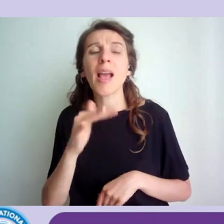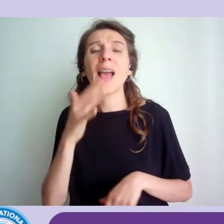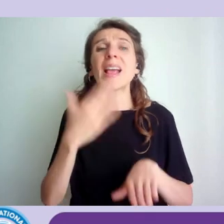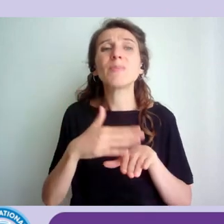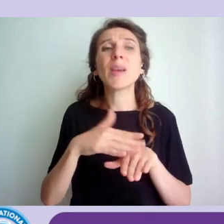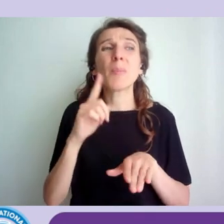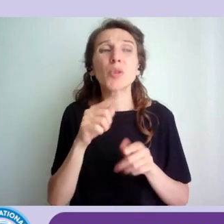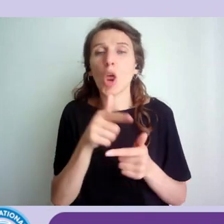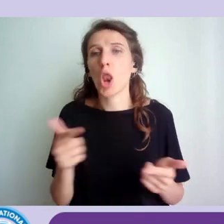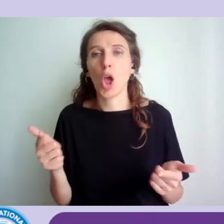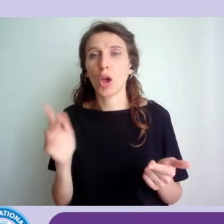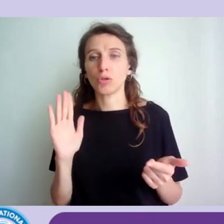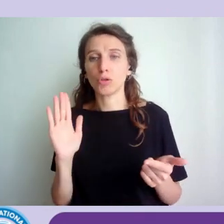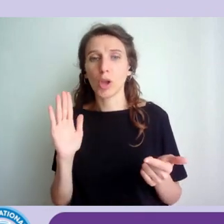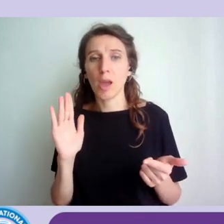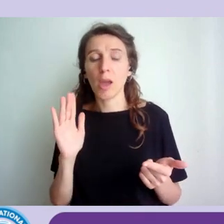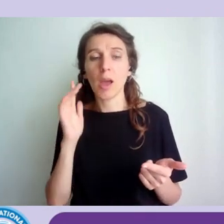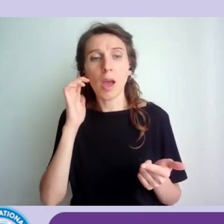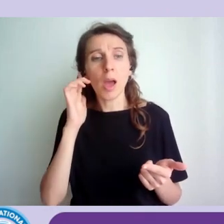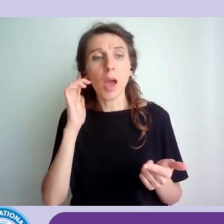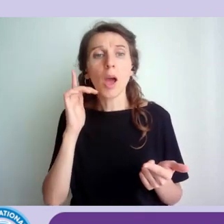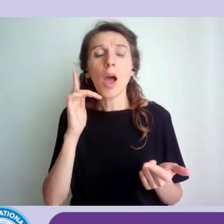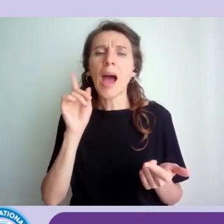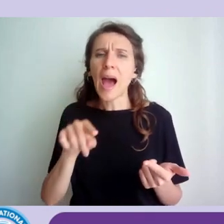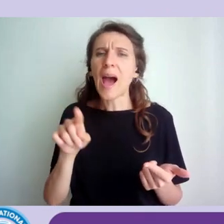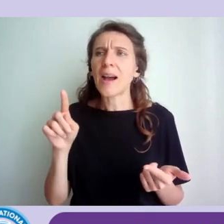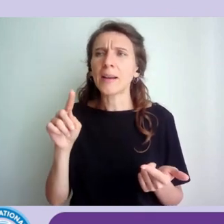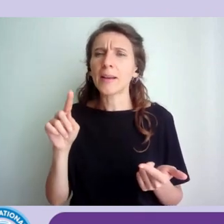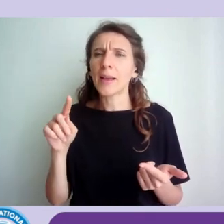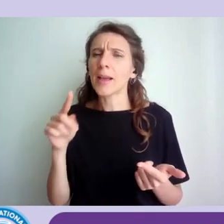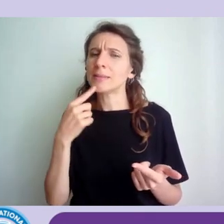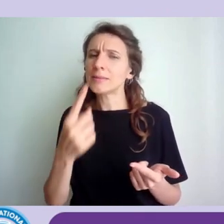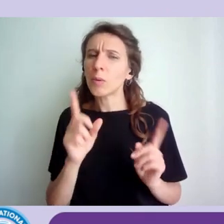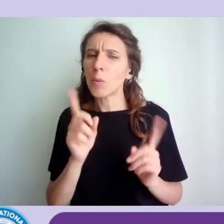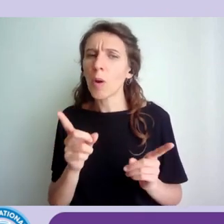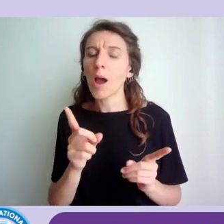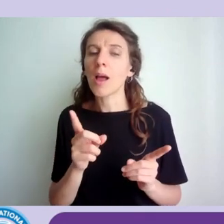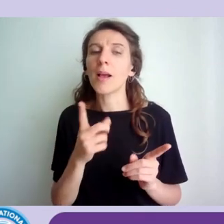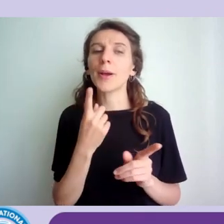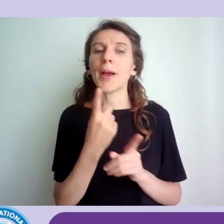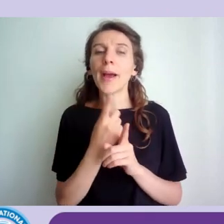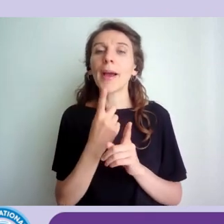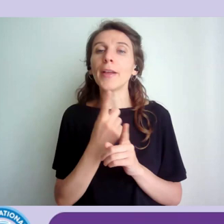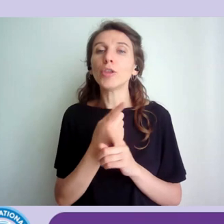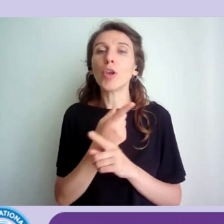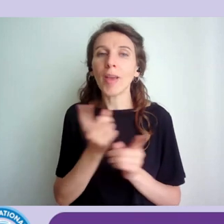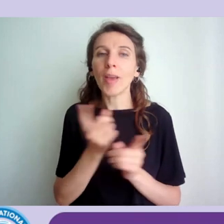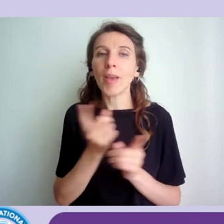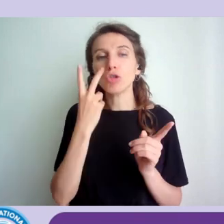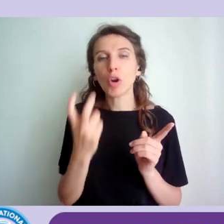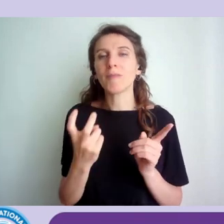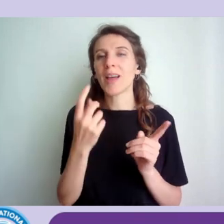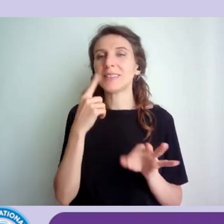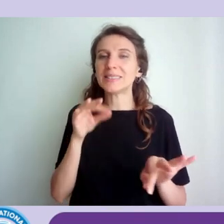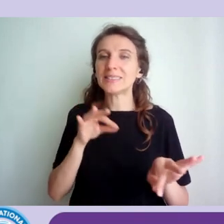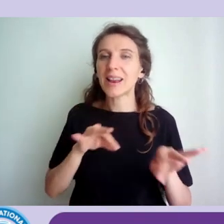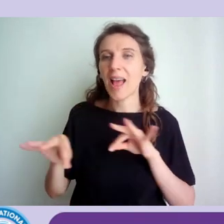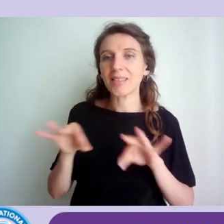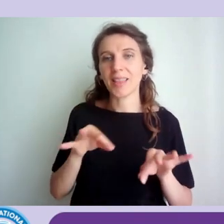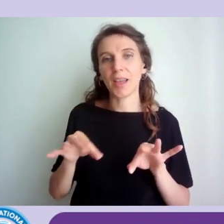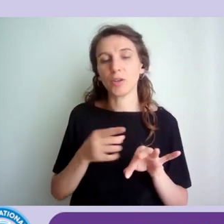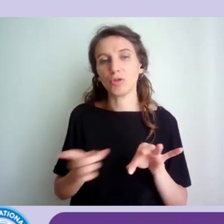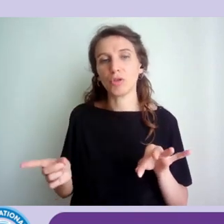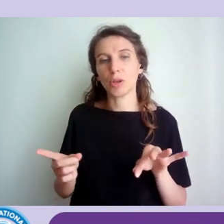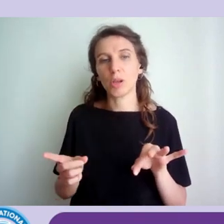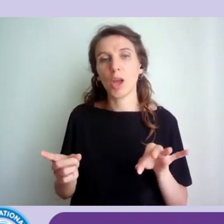hai fatto notare è che spesso vi tocca cercare di trovare degli stratagemmi per poter utilizzare